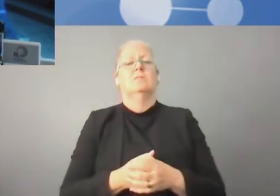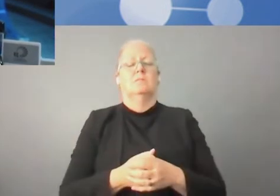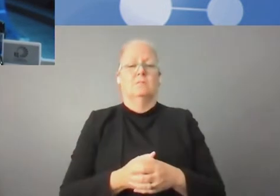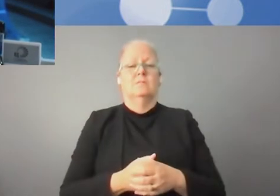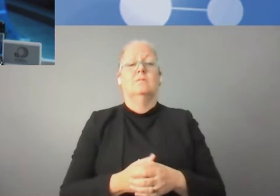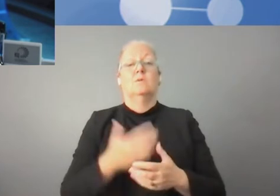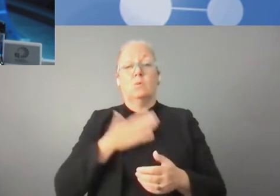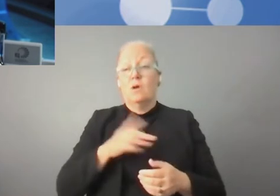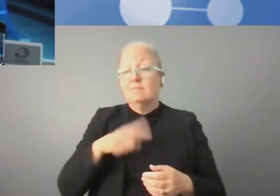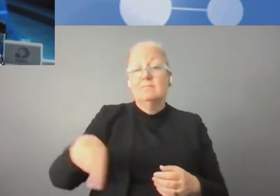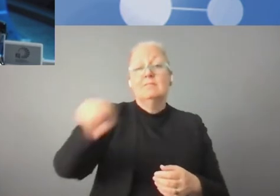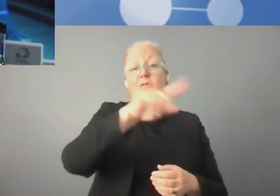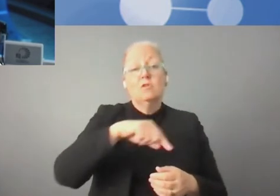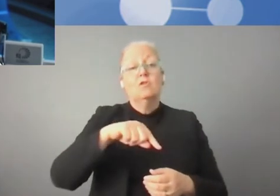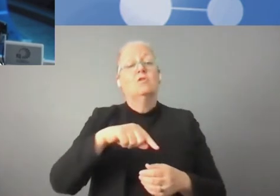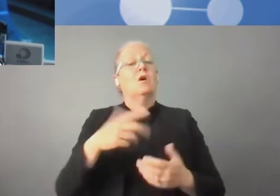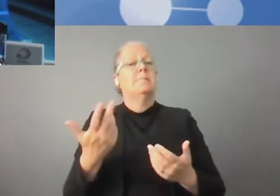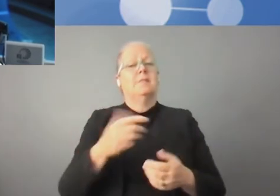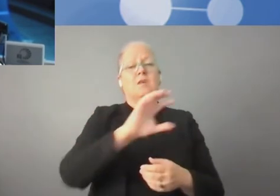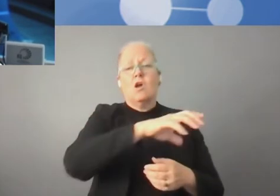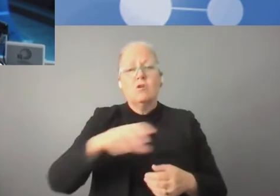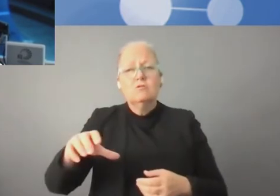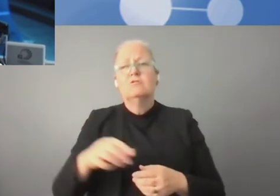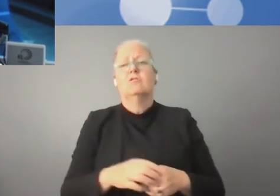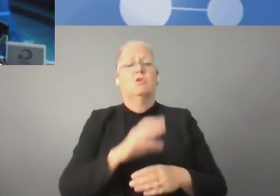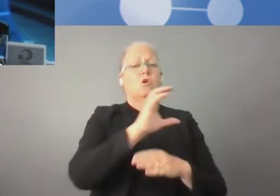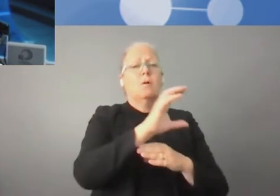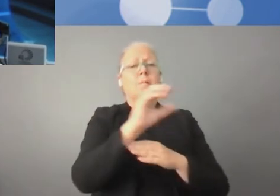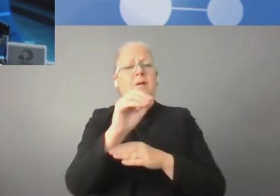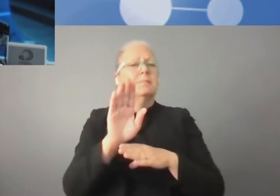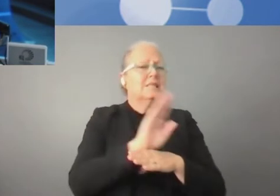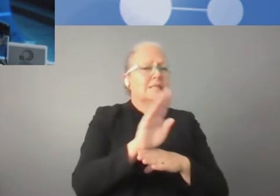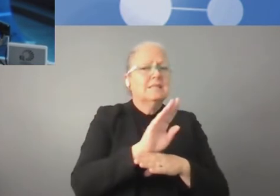支持这个联合国秘书长